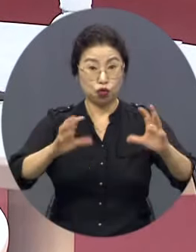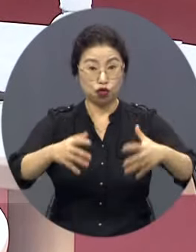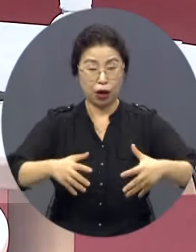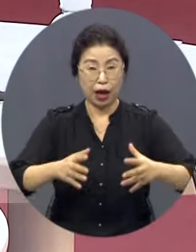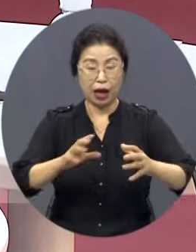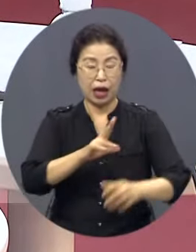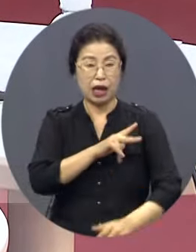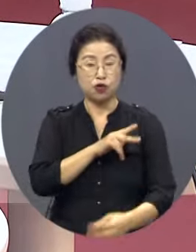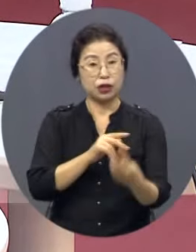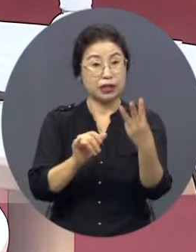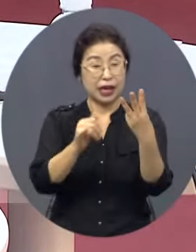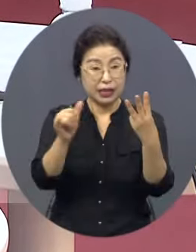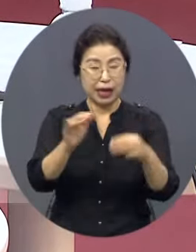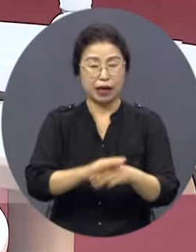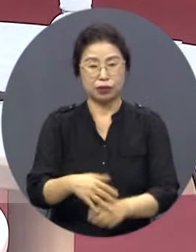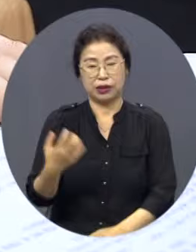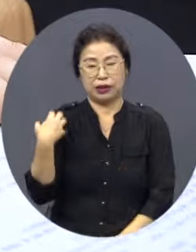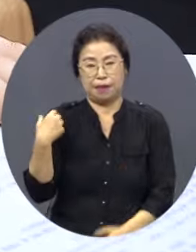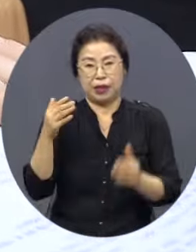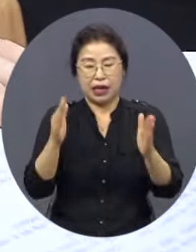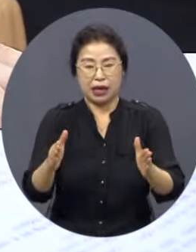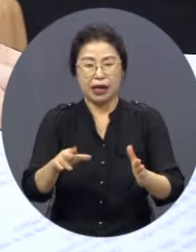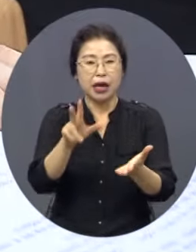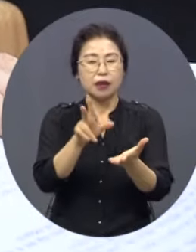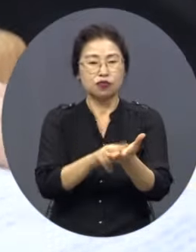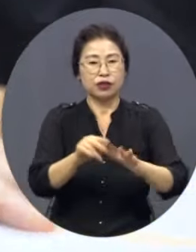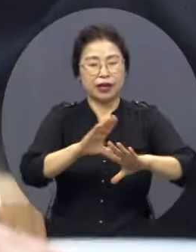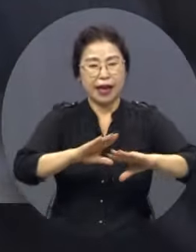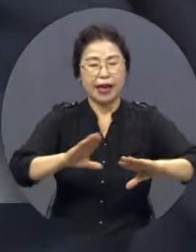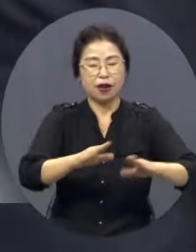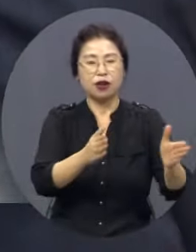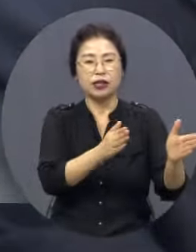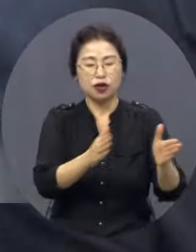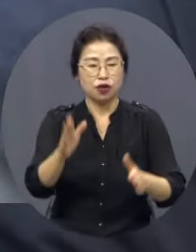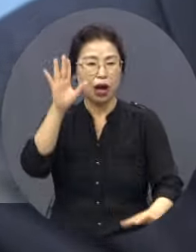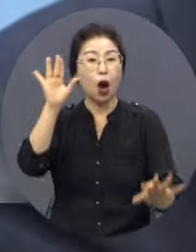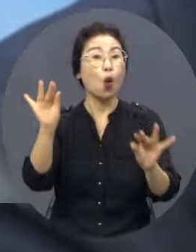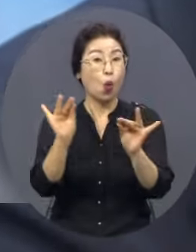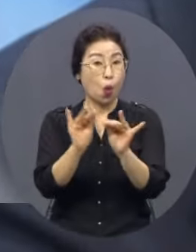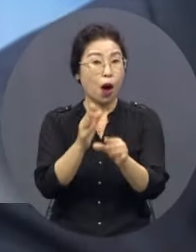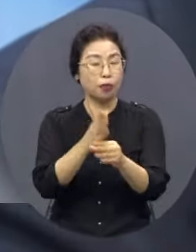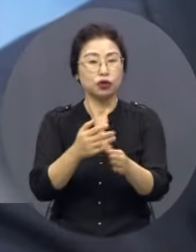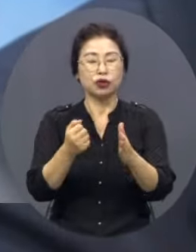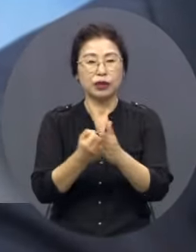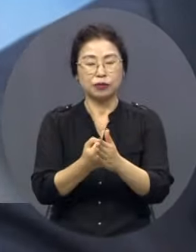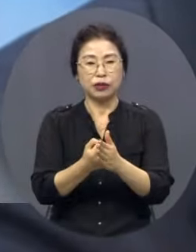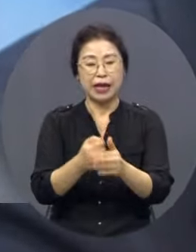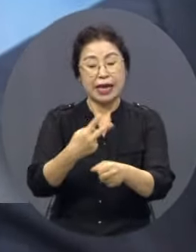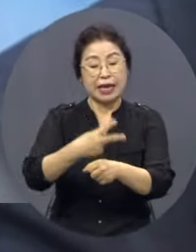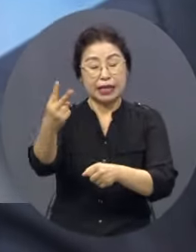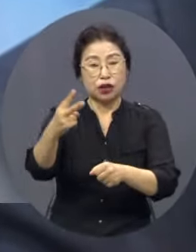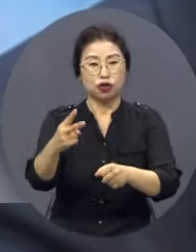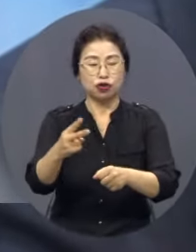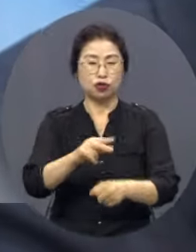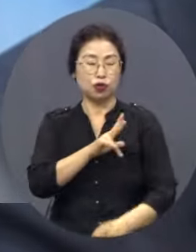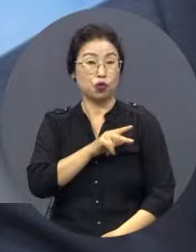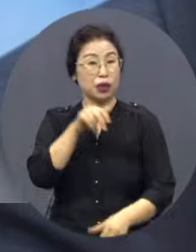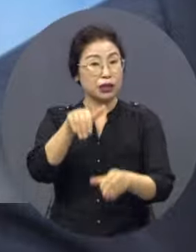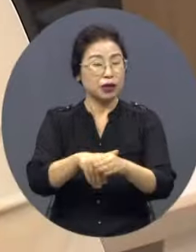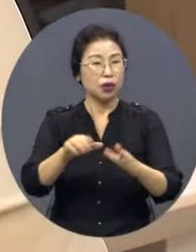세 사람은 임기 내에 문제를 정리해야겠다는 공감대가 있다며 2년 후